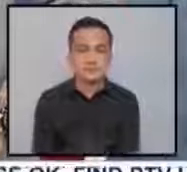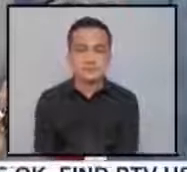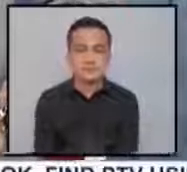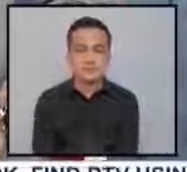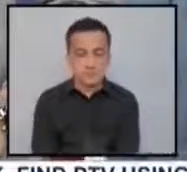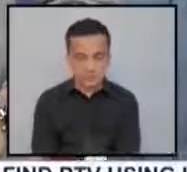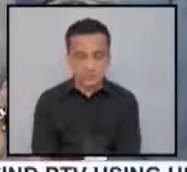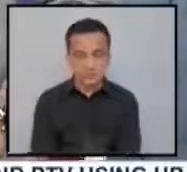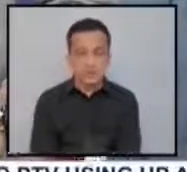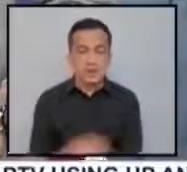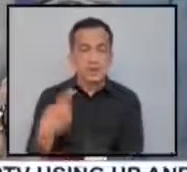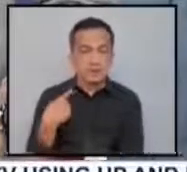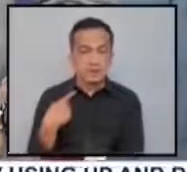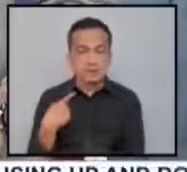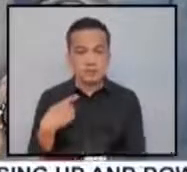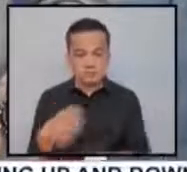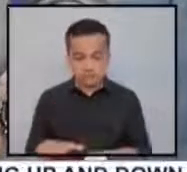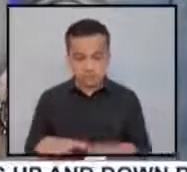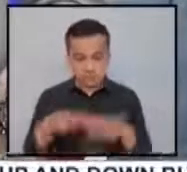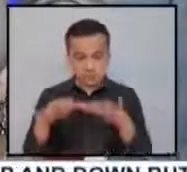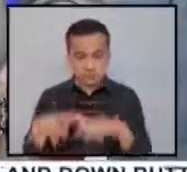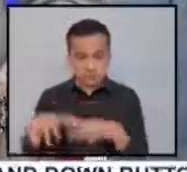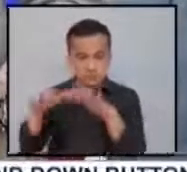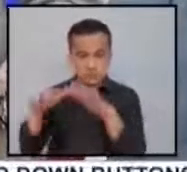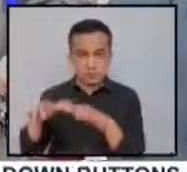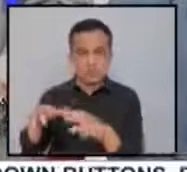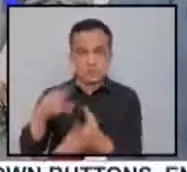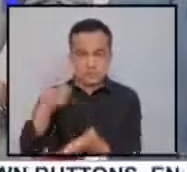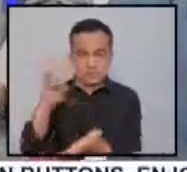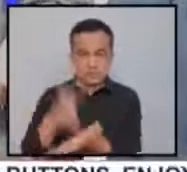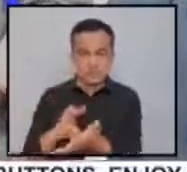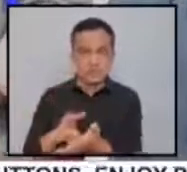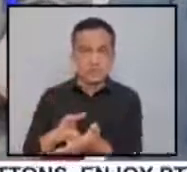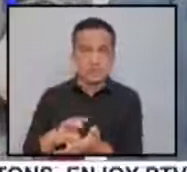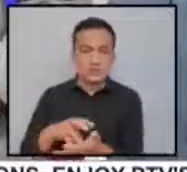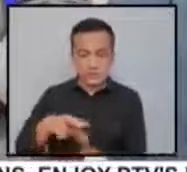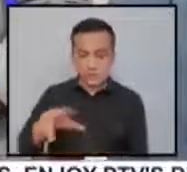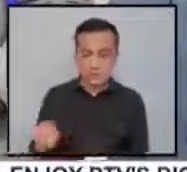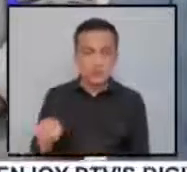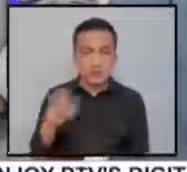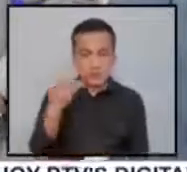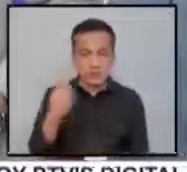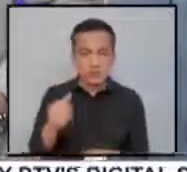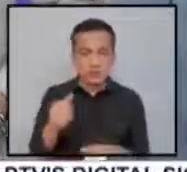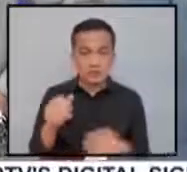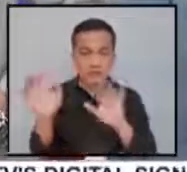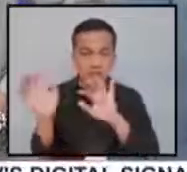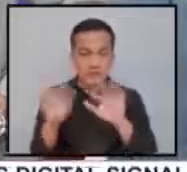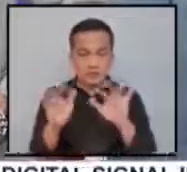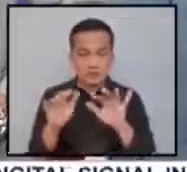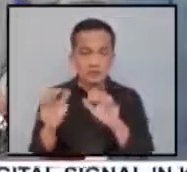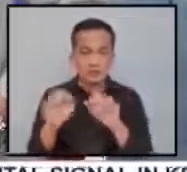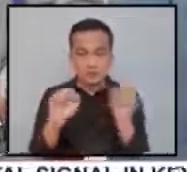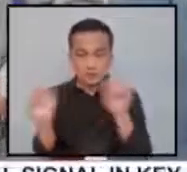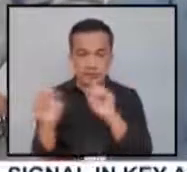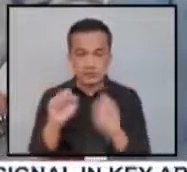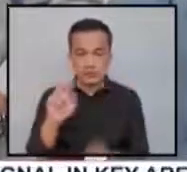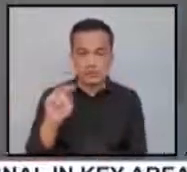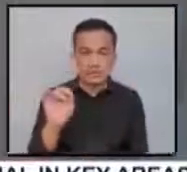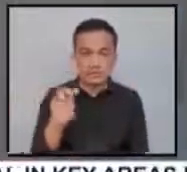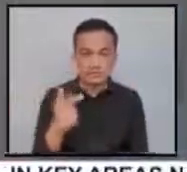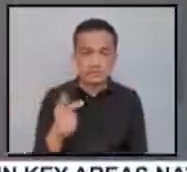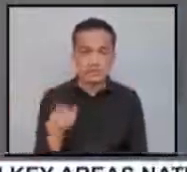Nakaranas ng matinding pagbaha ang ilang lugar sa Cagayan dulot ng malakas na ulan dala ng Bagyong Neneng. Dahil dyan, nagsagawa ng